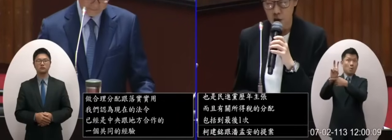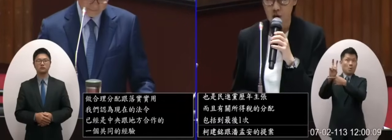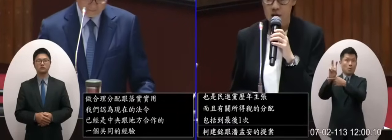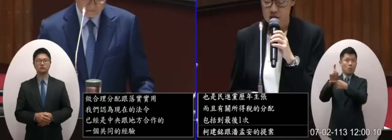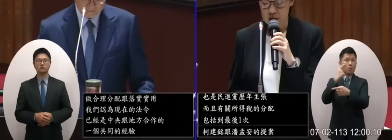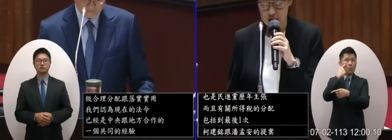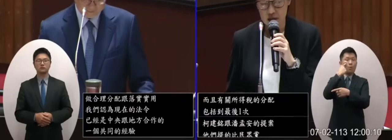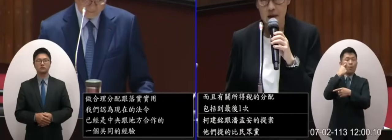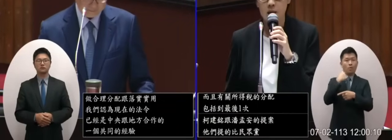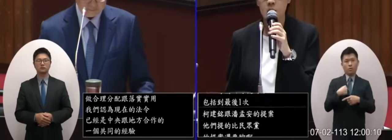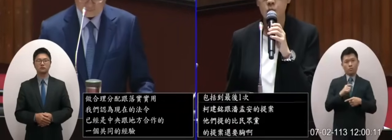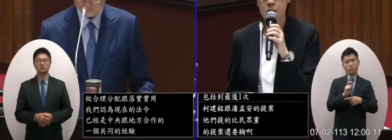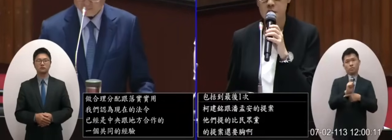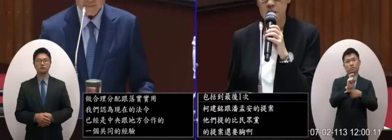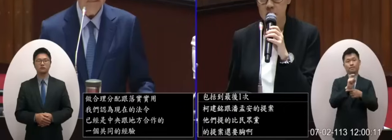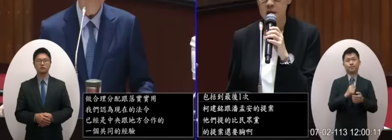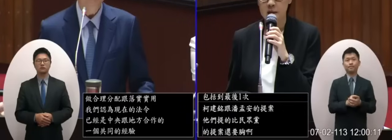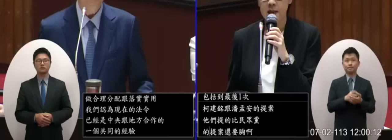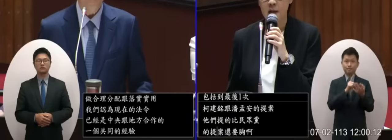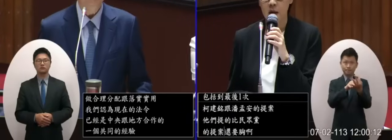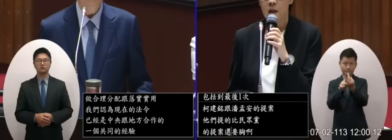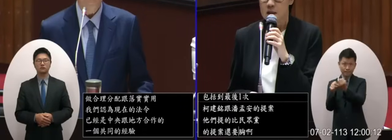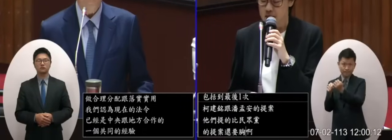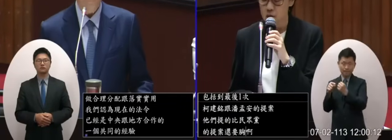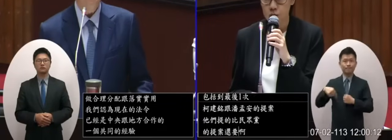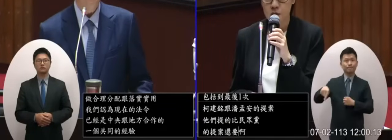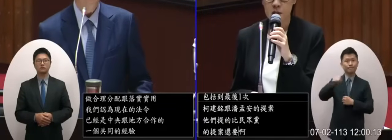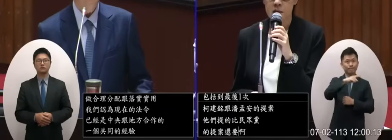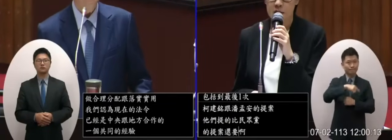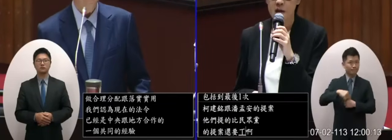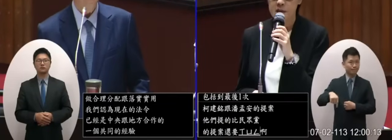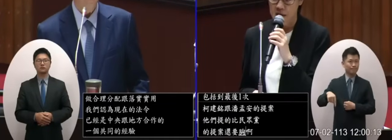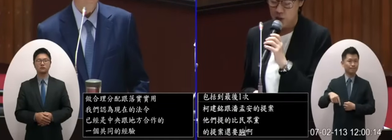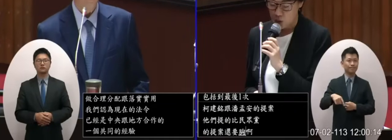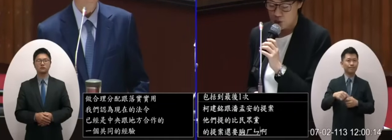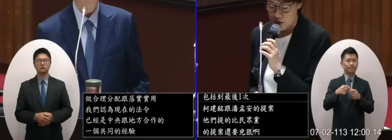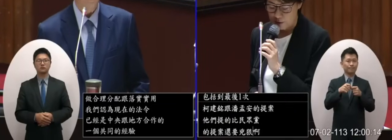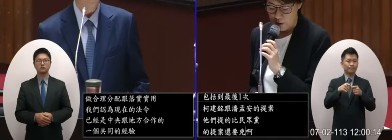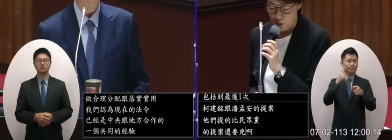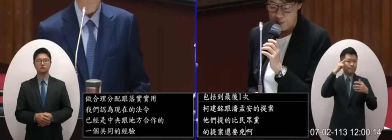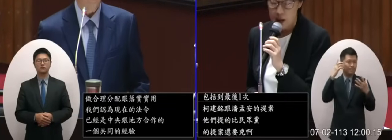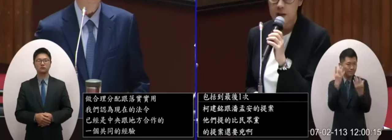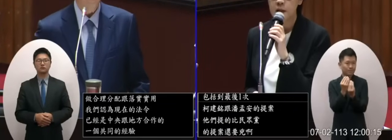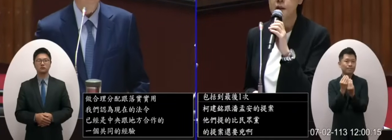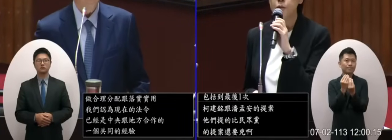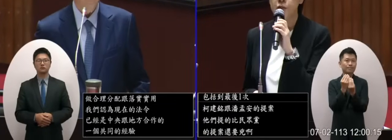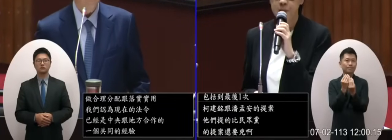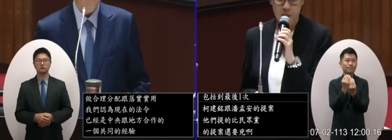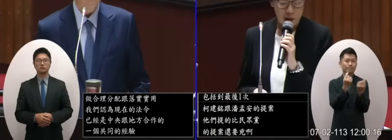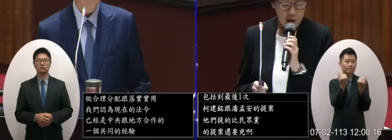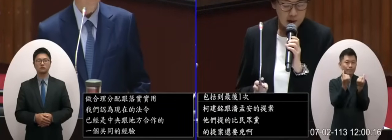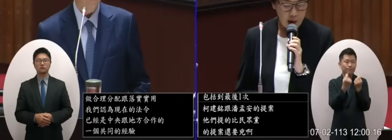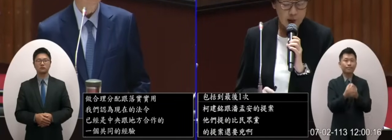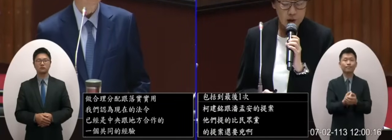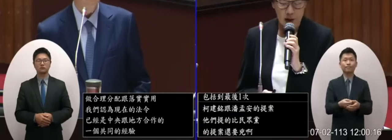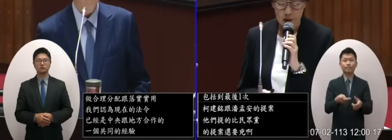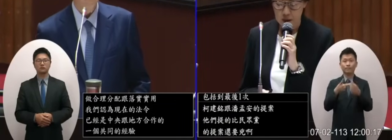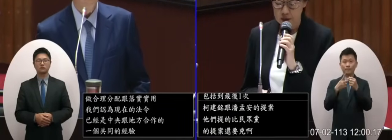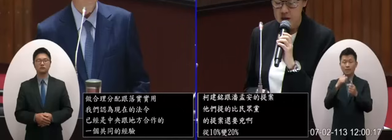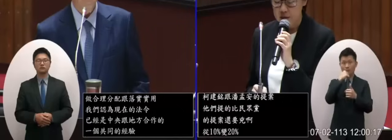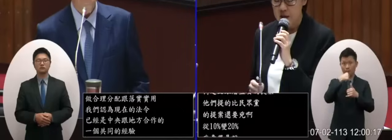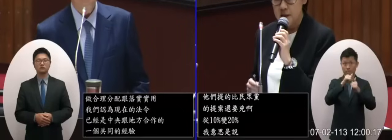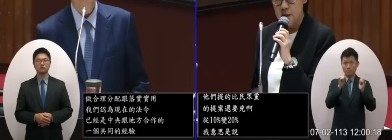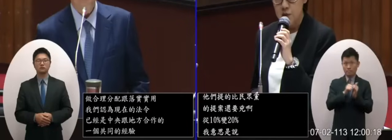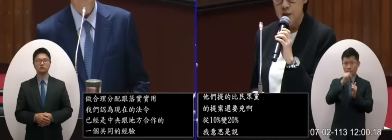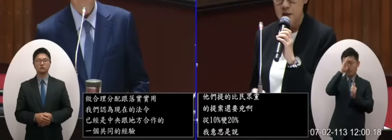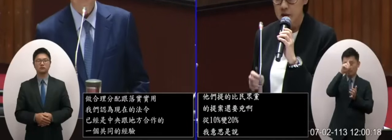思是说，这些都是一个大家几乎是长期以来有共识的范围。第二个部分，台湾民众党的